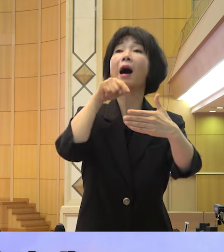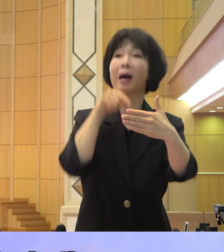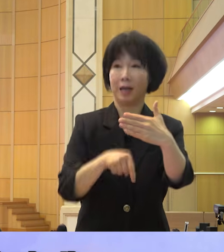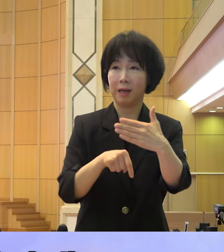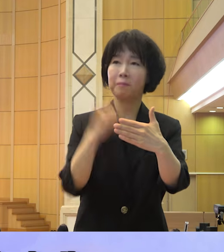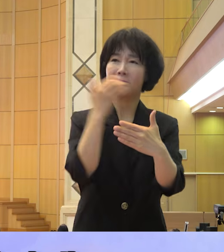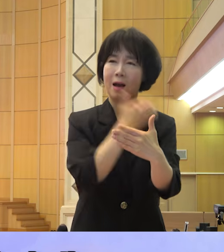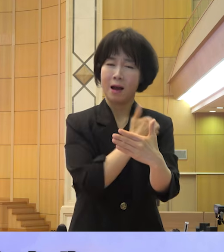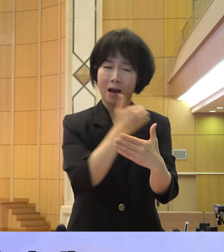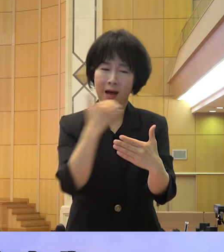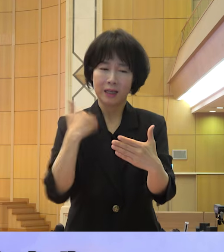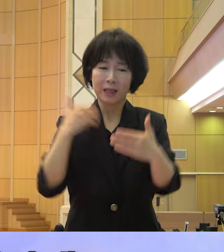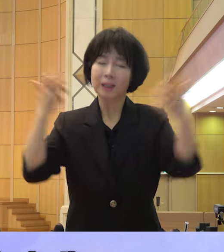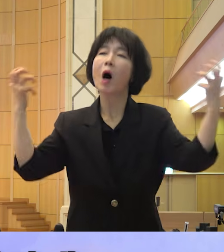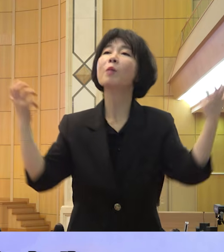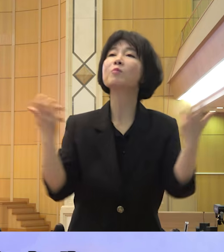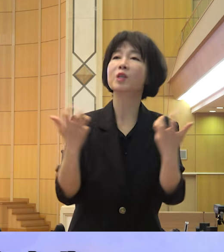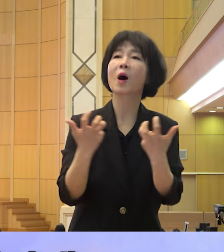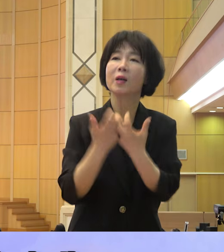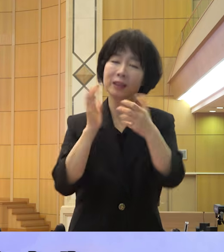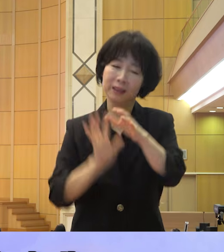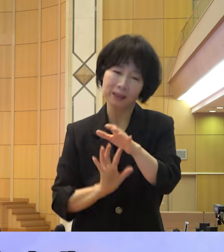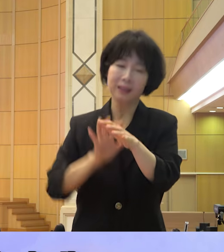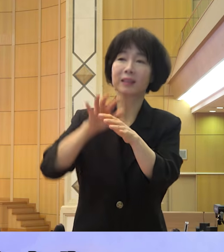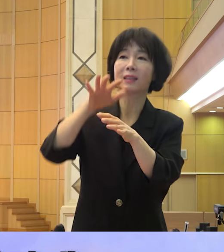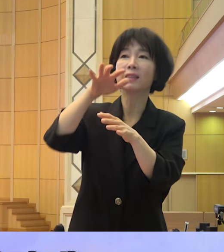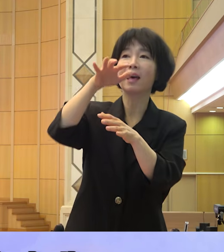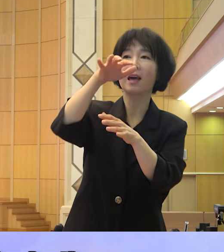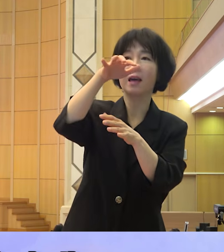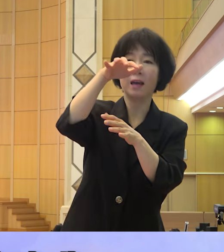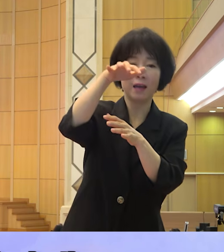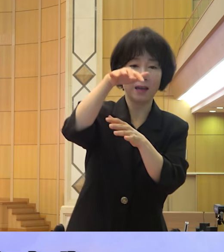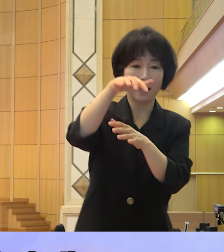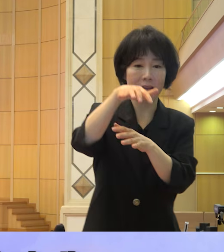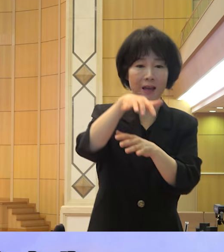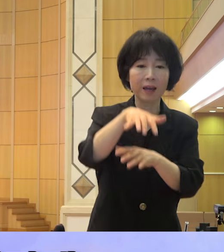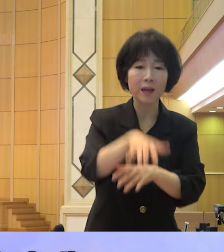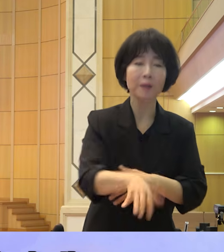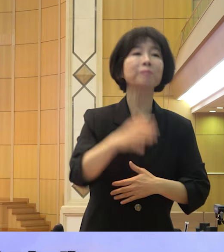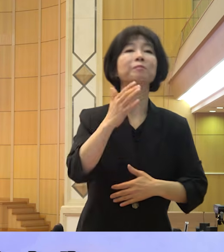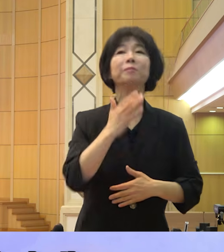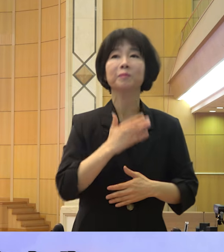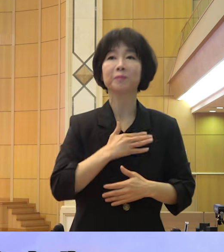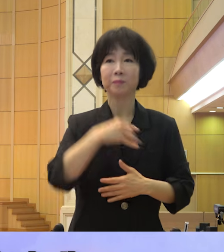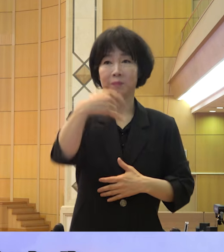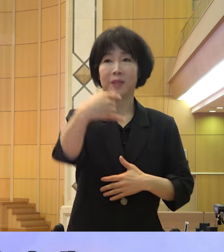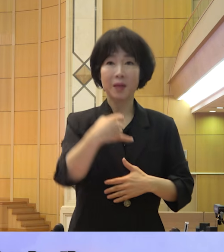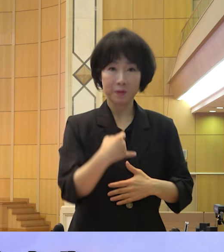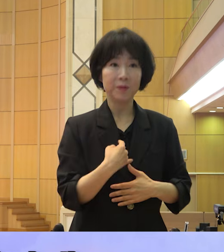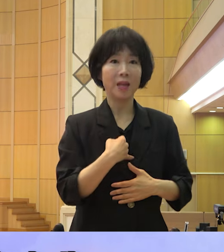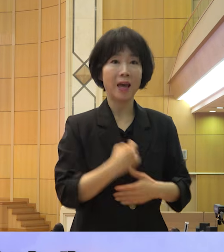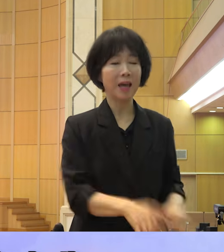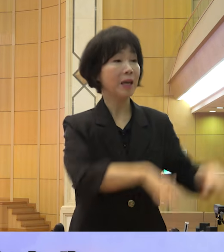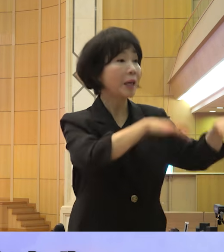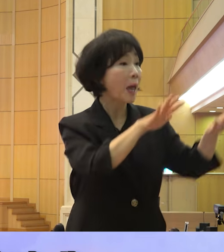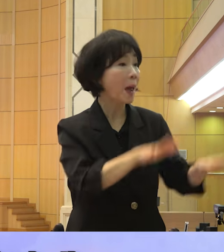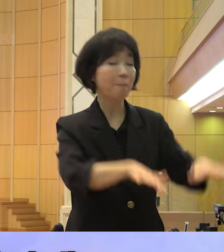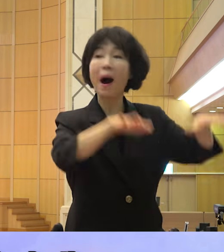안에 가득히 넘쳐 흐르네. 내게 바다 같은